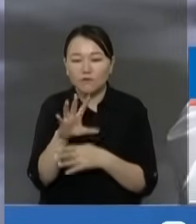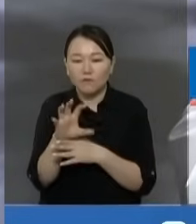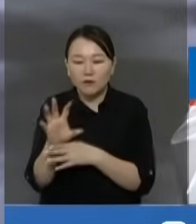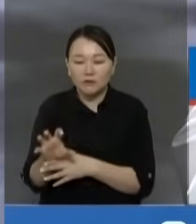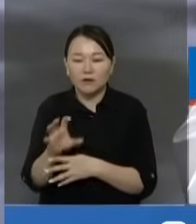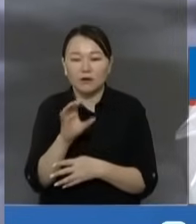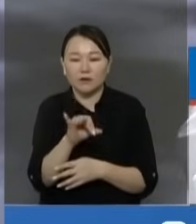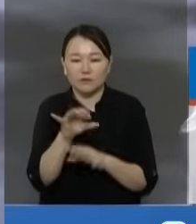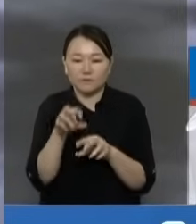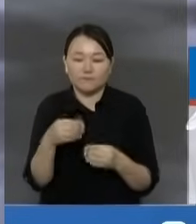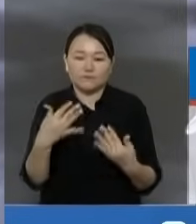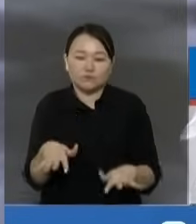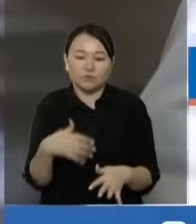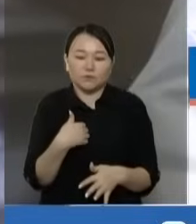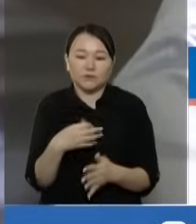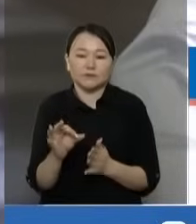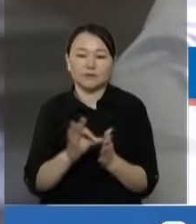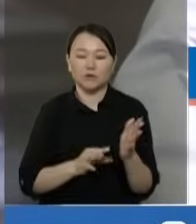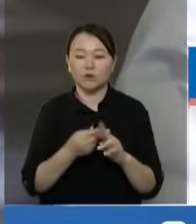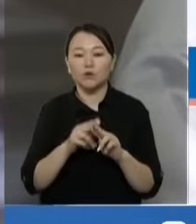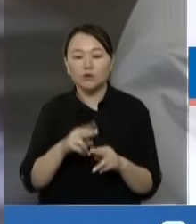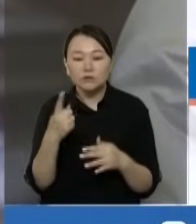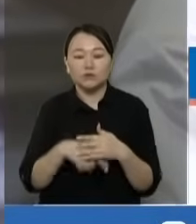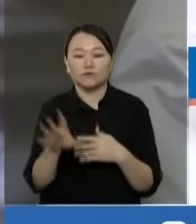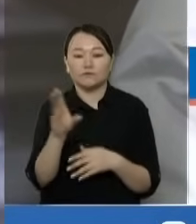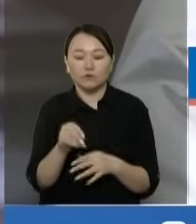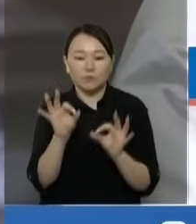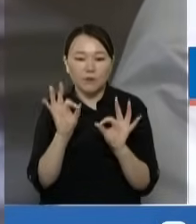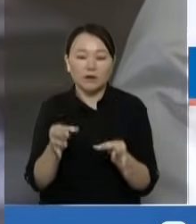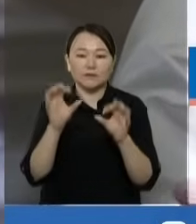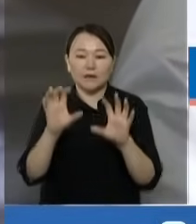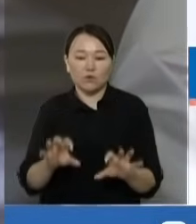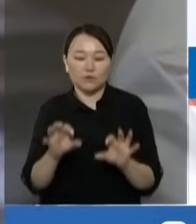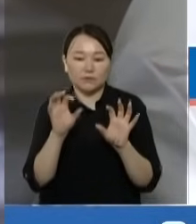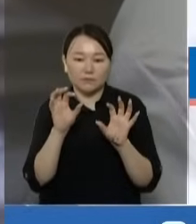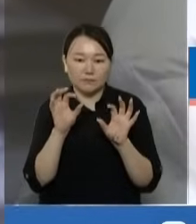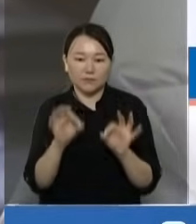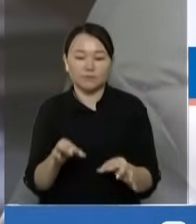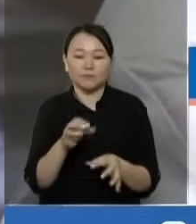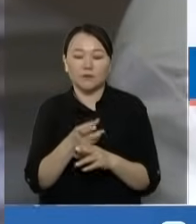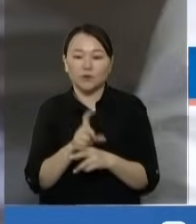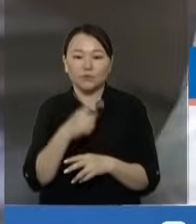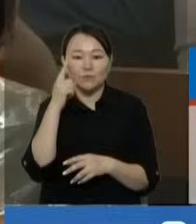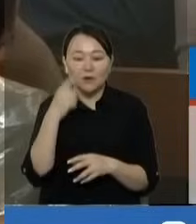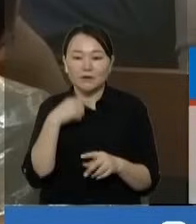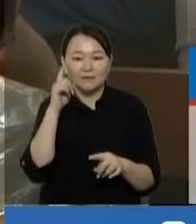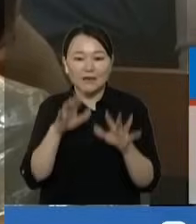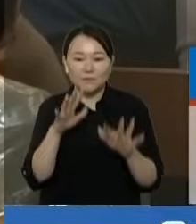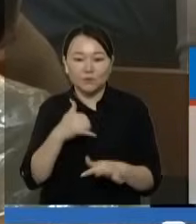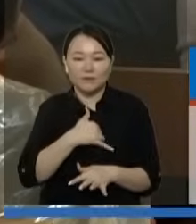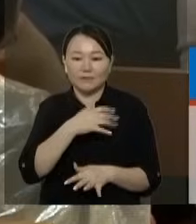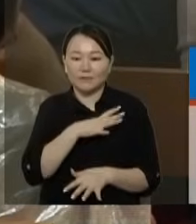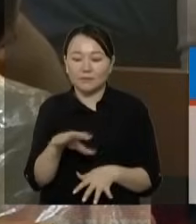фотографии, все, у меня сразу же, это значит, это все легально, и все, у меня как бы не было сомнений. На